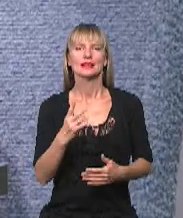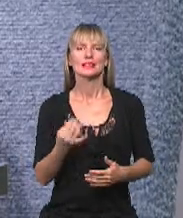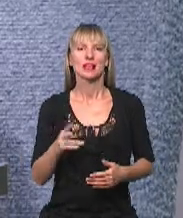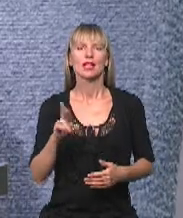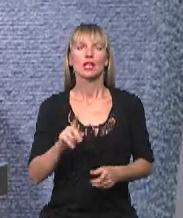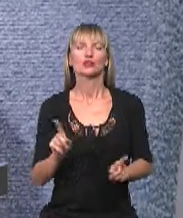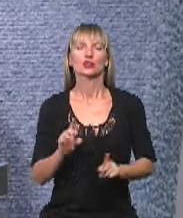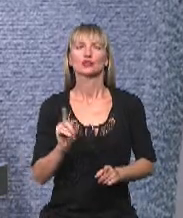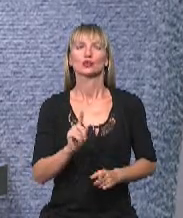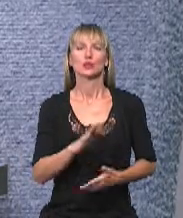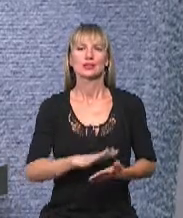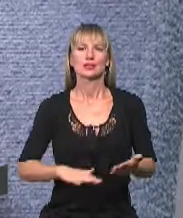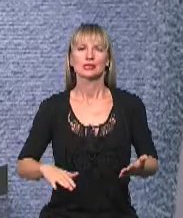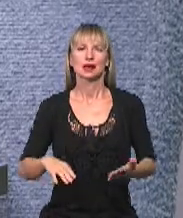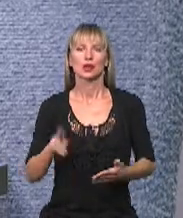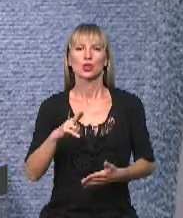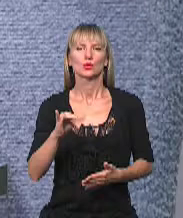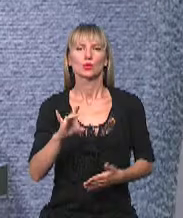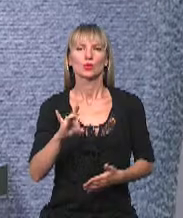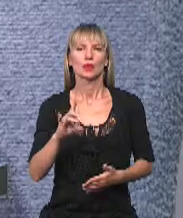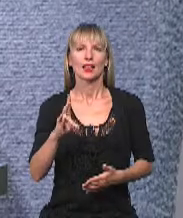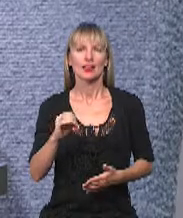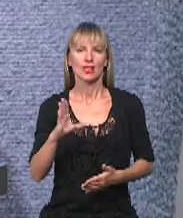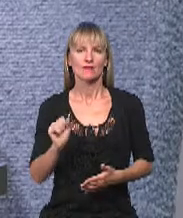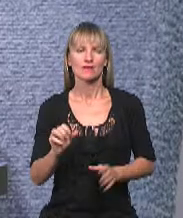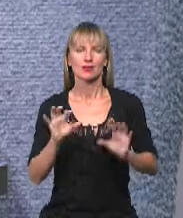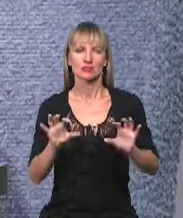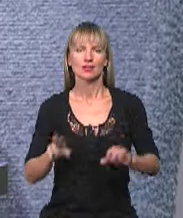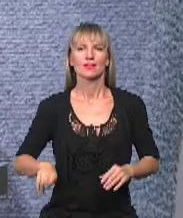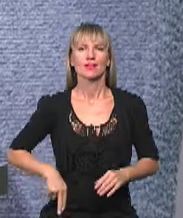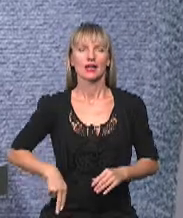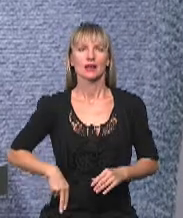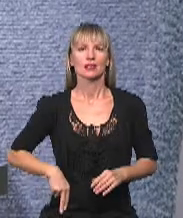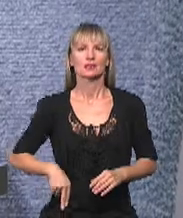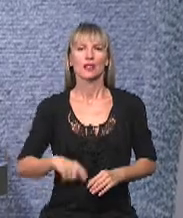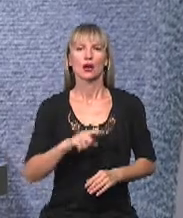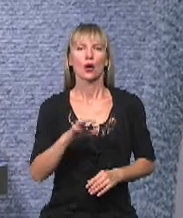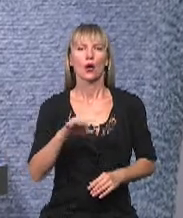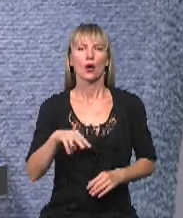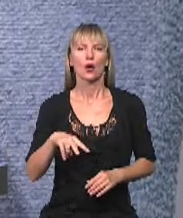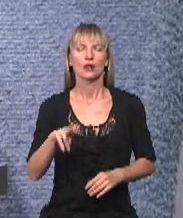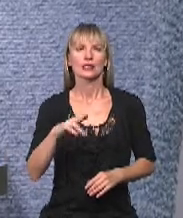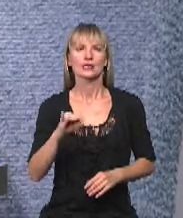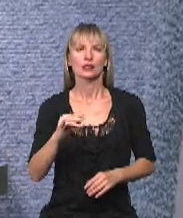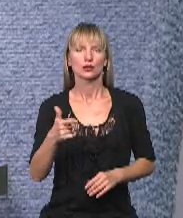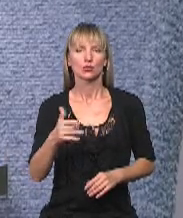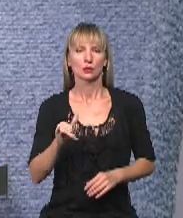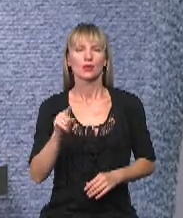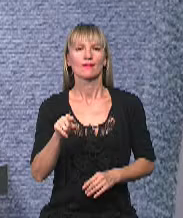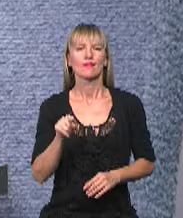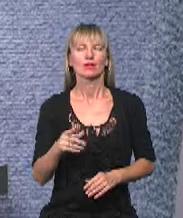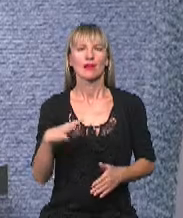і що далі. Отже, Тетяна Дурніва, виконавча директорка холдингу «Група впливу», і вона